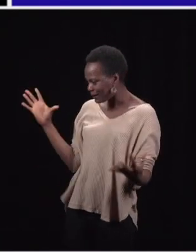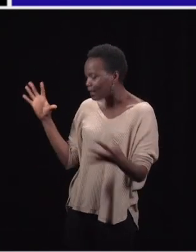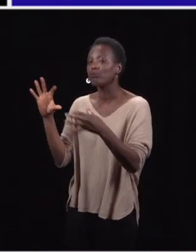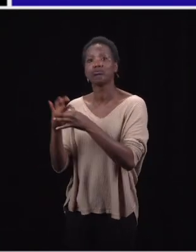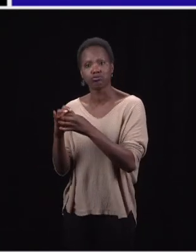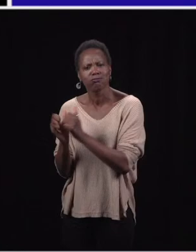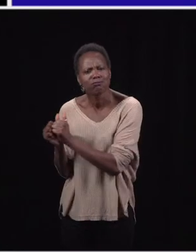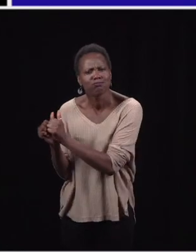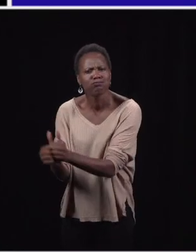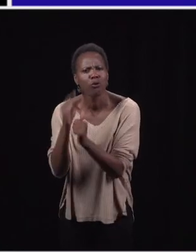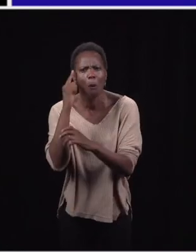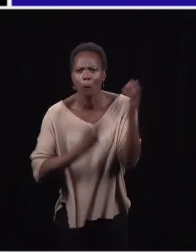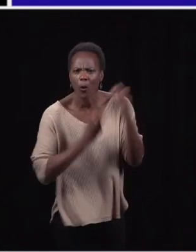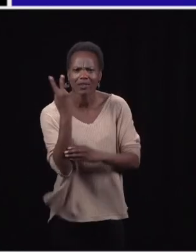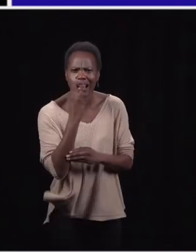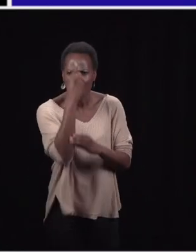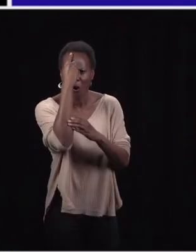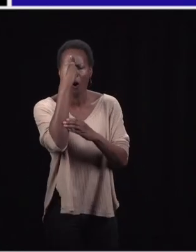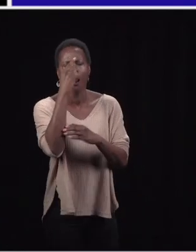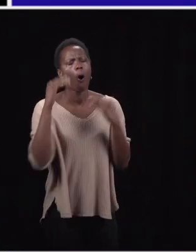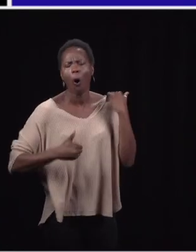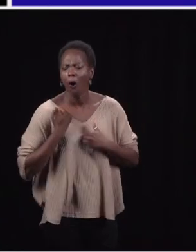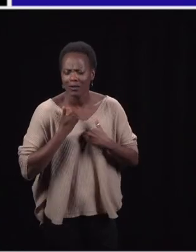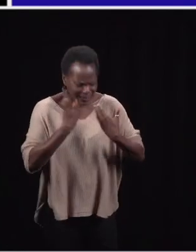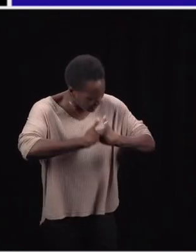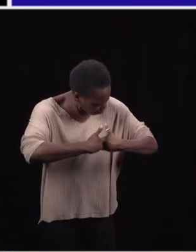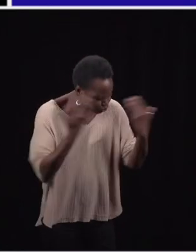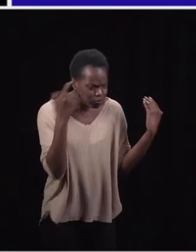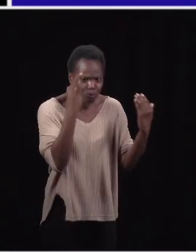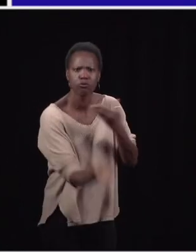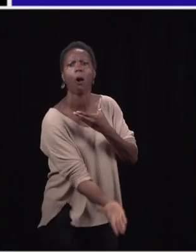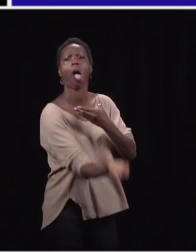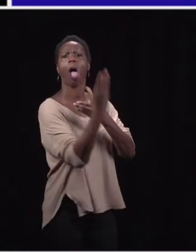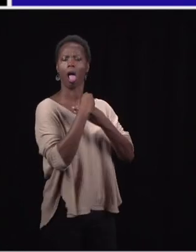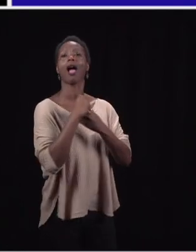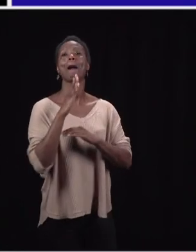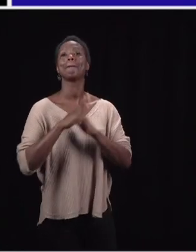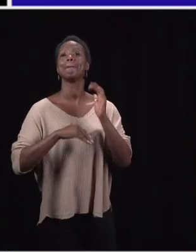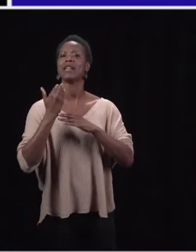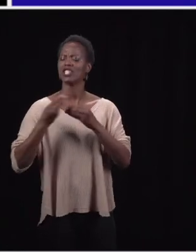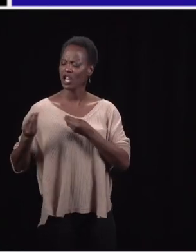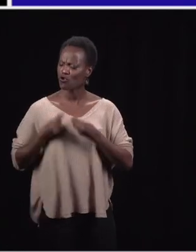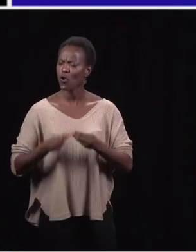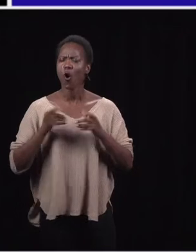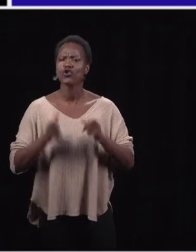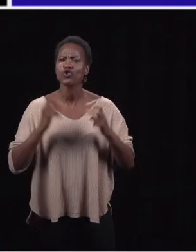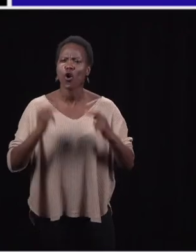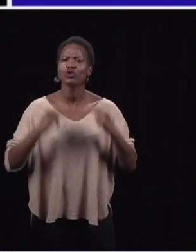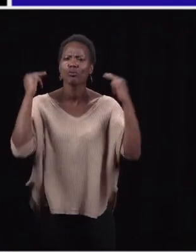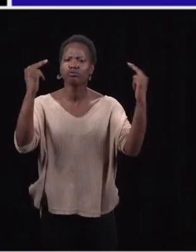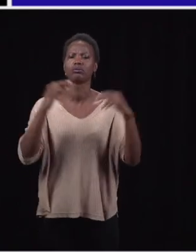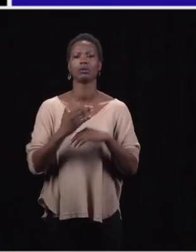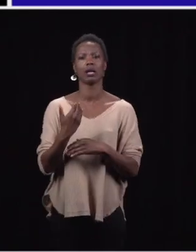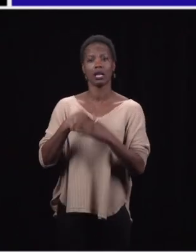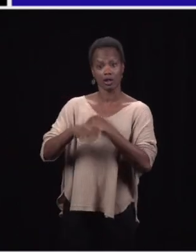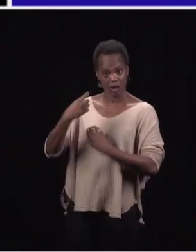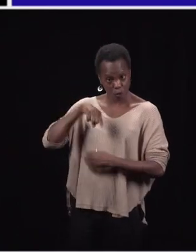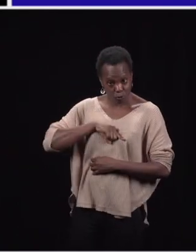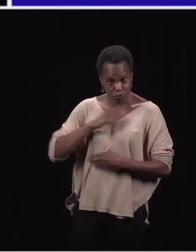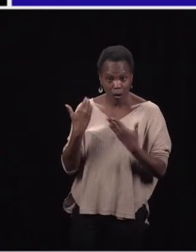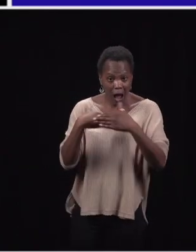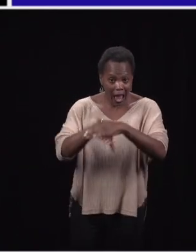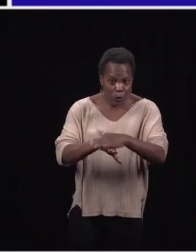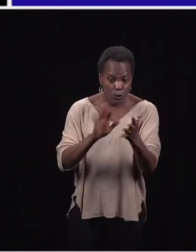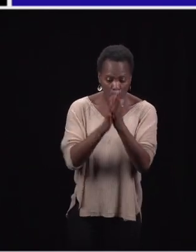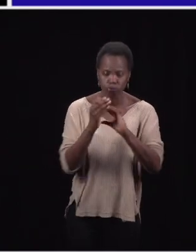leur handicap de se faire une place une belle place dans ces métiers porteur d'avenir chez CGI l'inclusion ce sont des